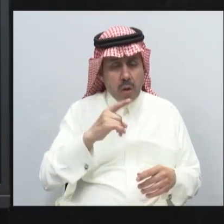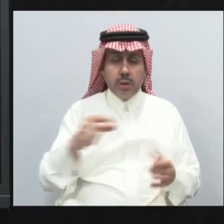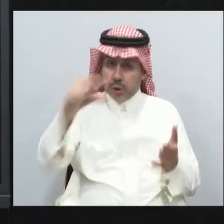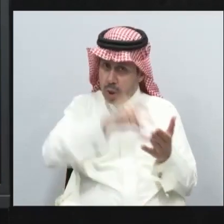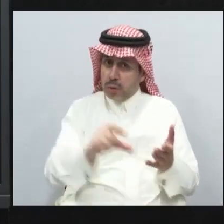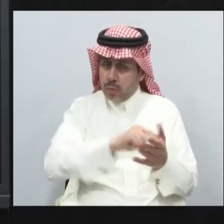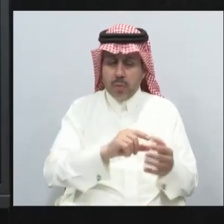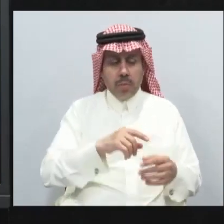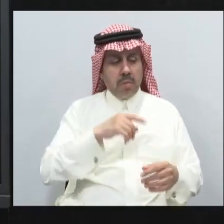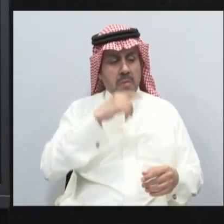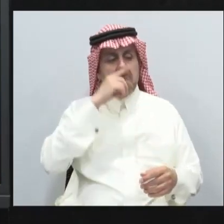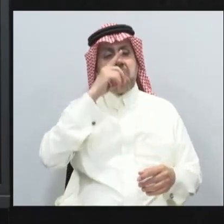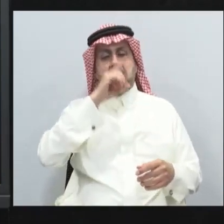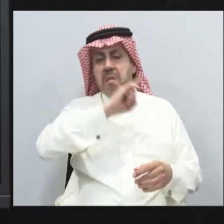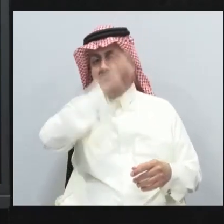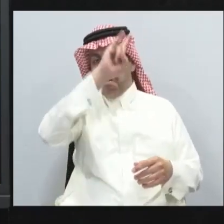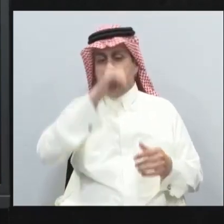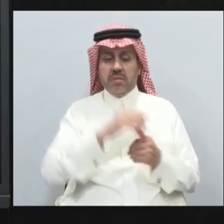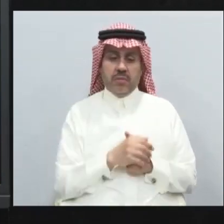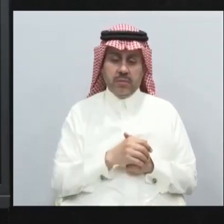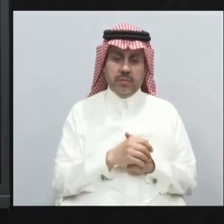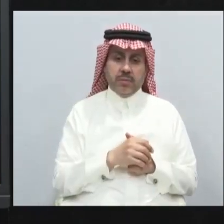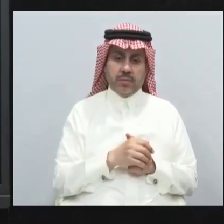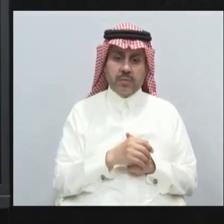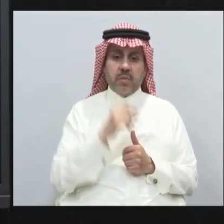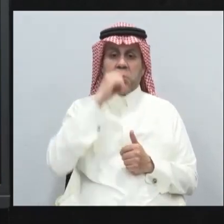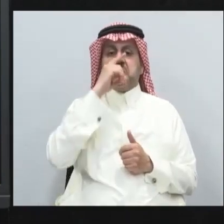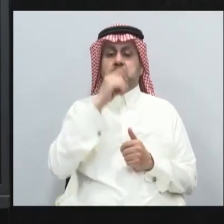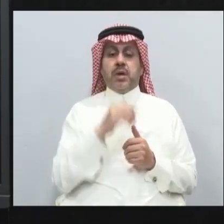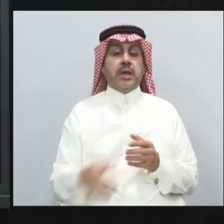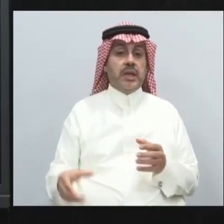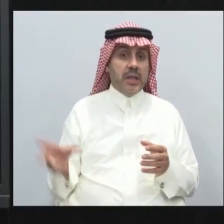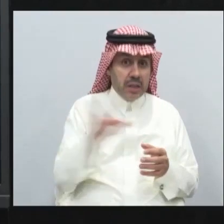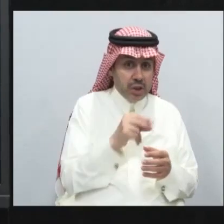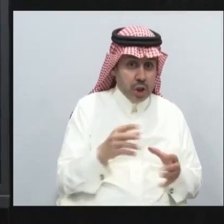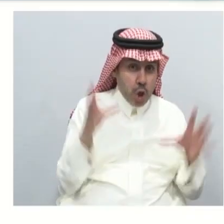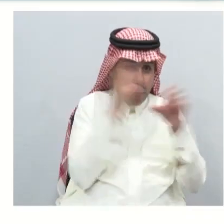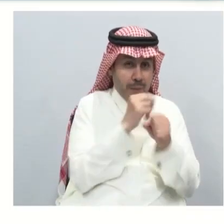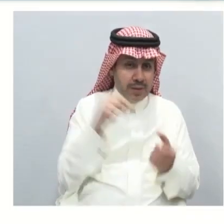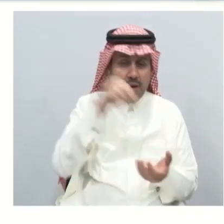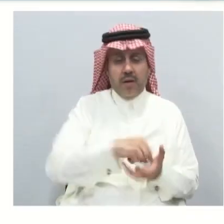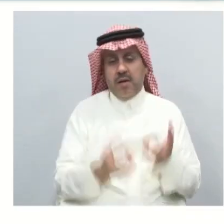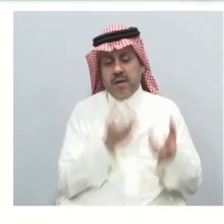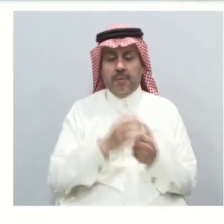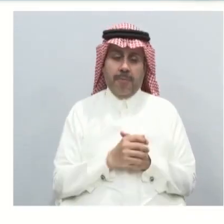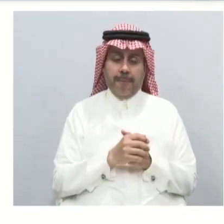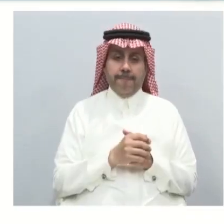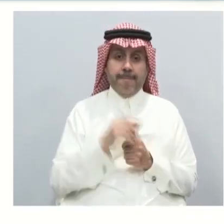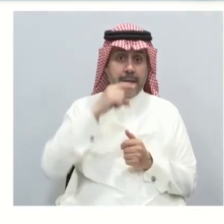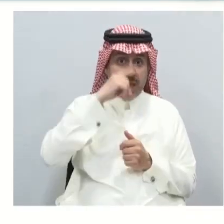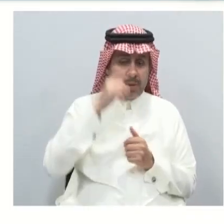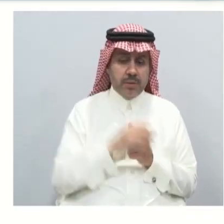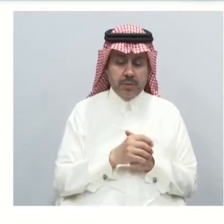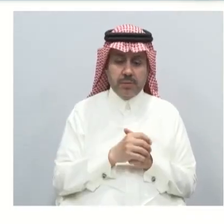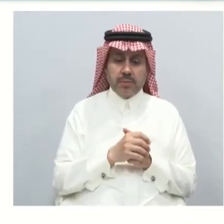وتكبرا من هذه الكلمه النتيجه انه ذهب الى الجحيم نسال الله العافيه يستكبرون ويقولون